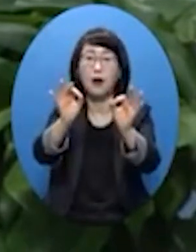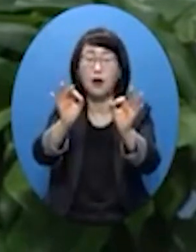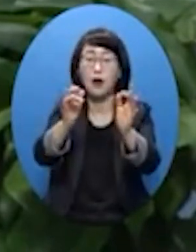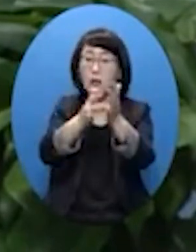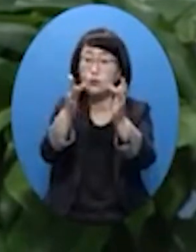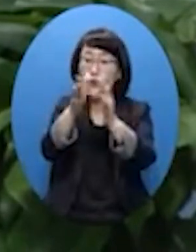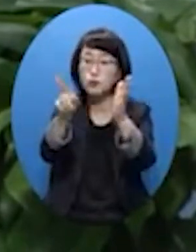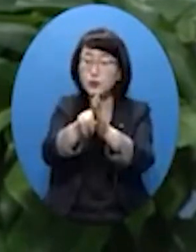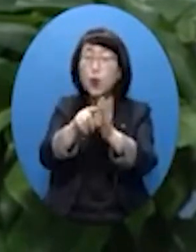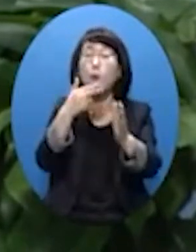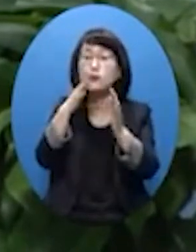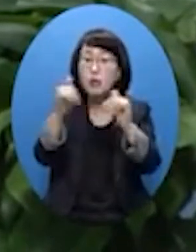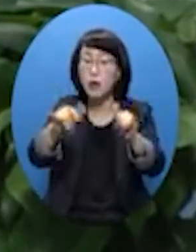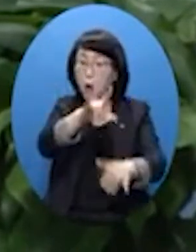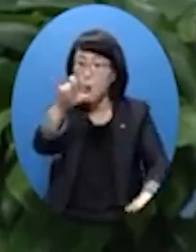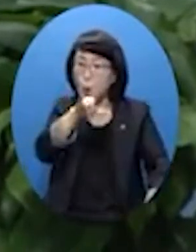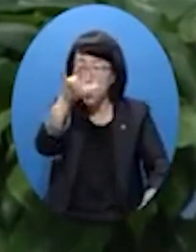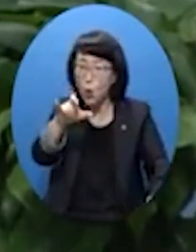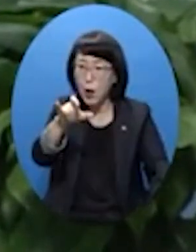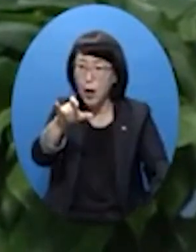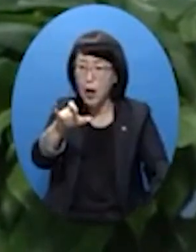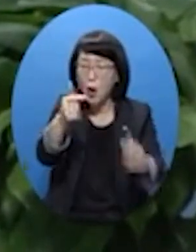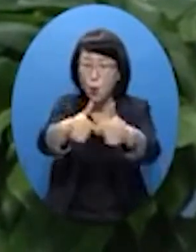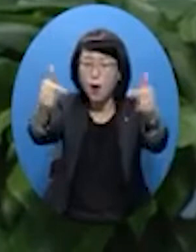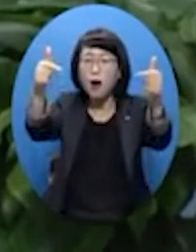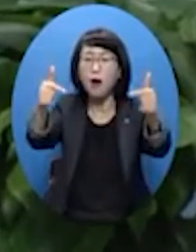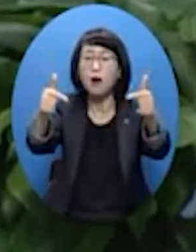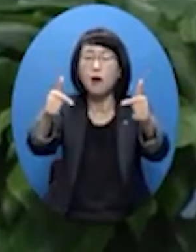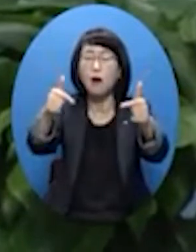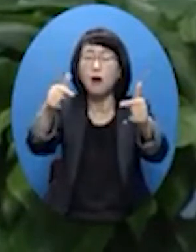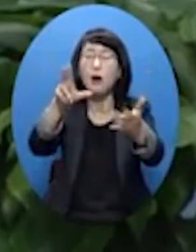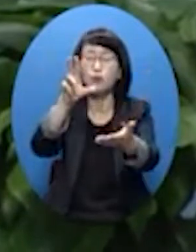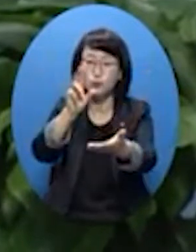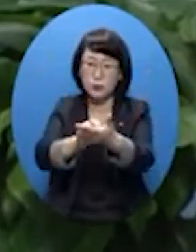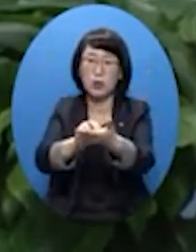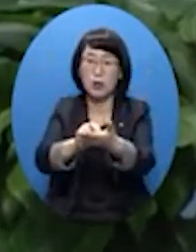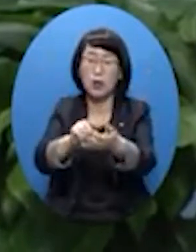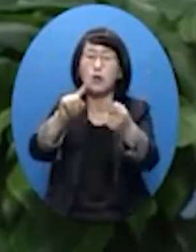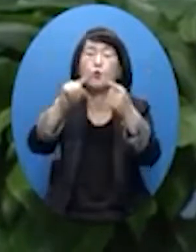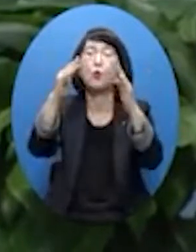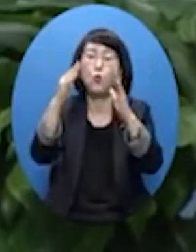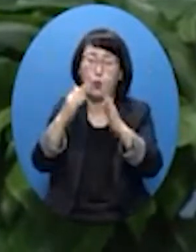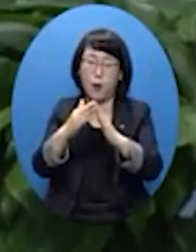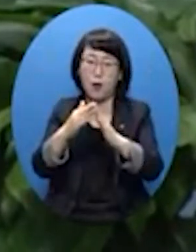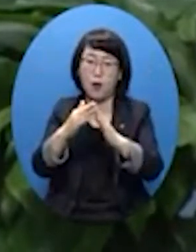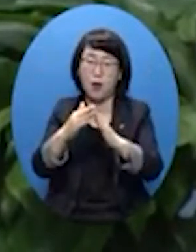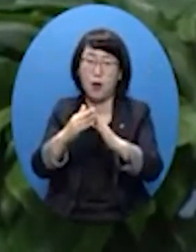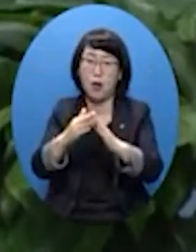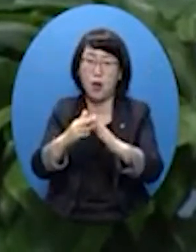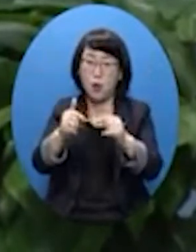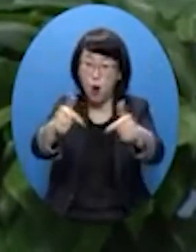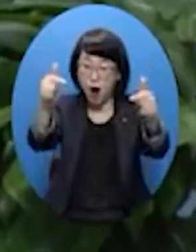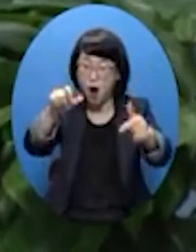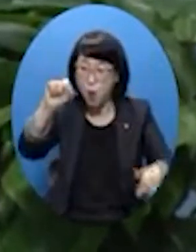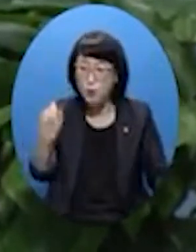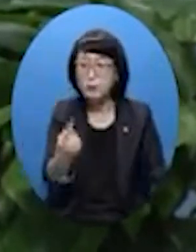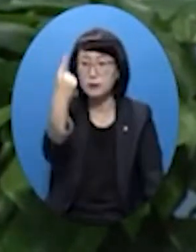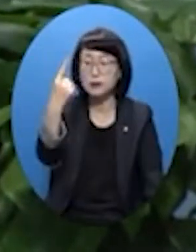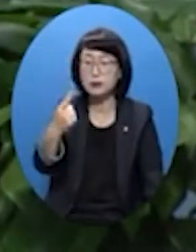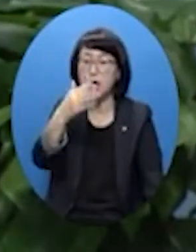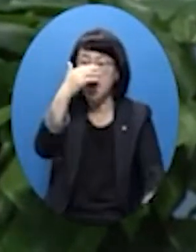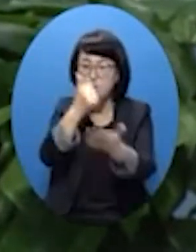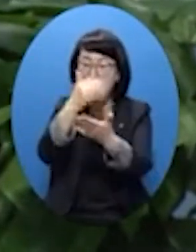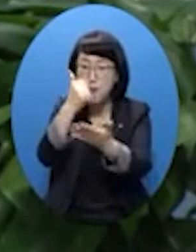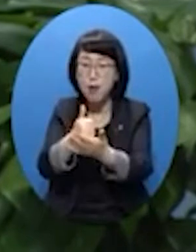않는 사람들이 이 콘 9 확산 때문에 물 교회를 그 확산의 주범으로